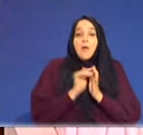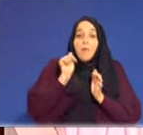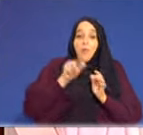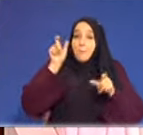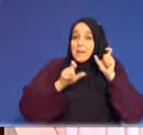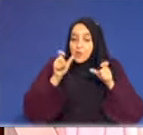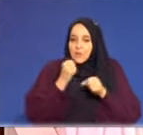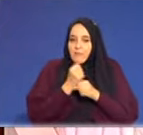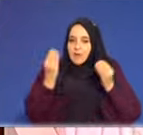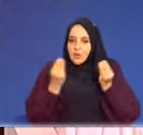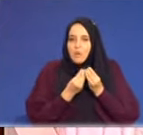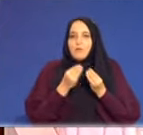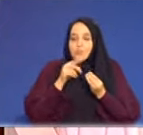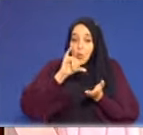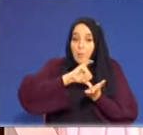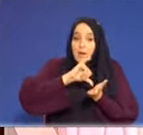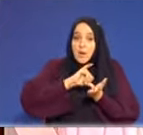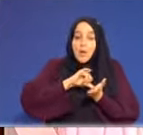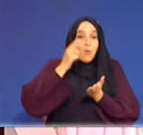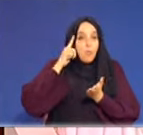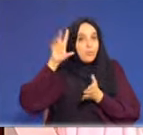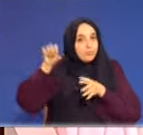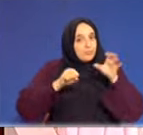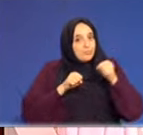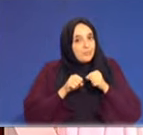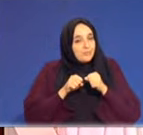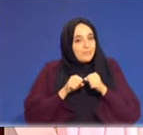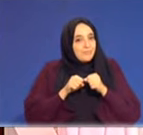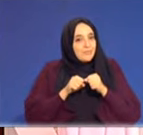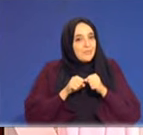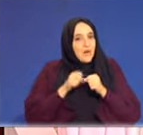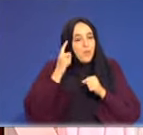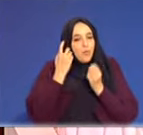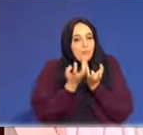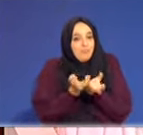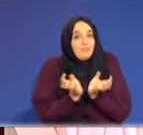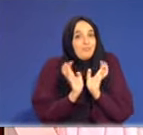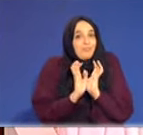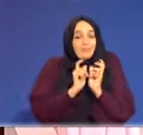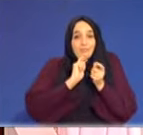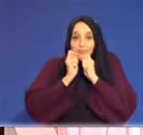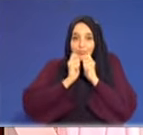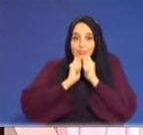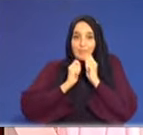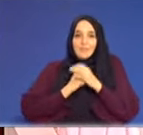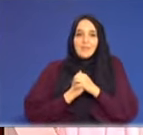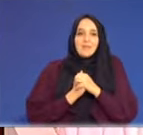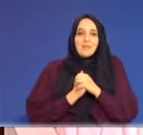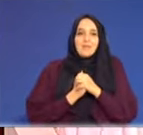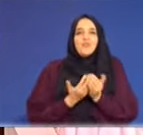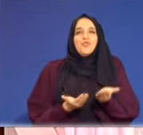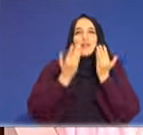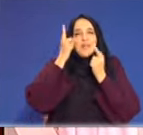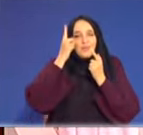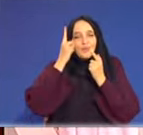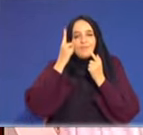الصلح هما اللي يتوسطوا باش يقنعوا الطرفين إلى جلسة نتاع حوار بينهم والصلح، وإن شاء الله ربي